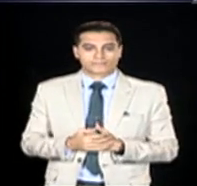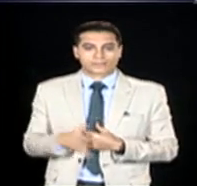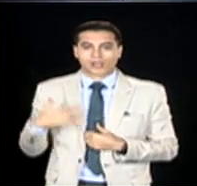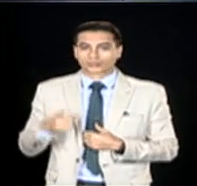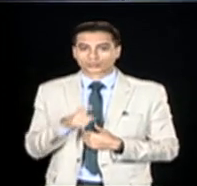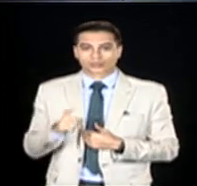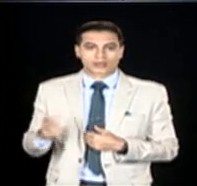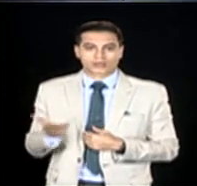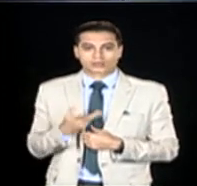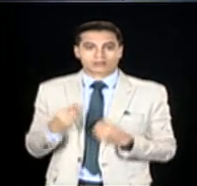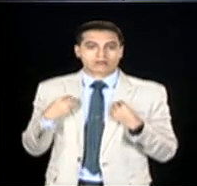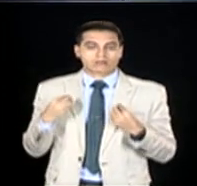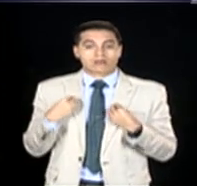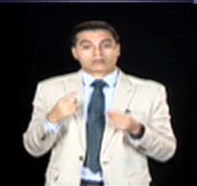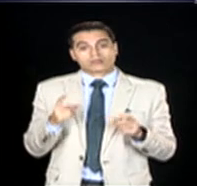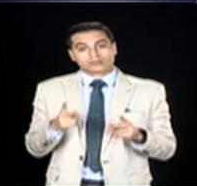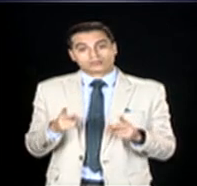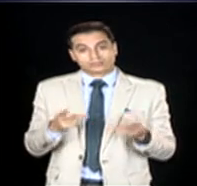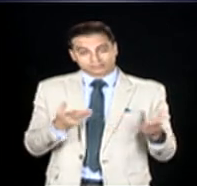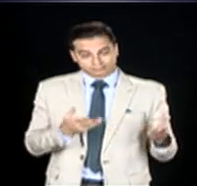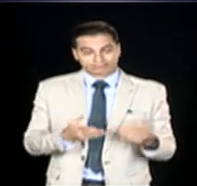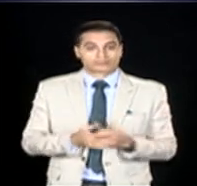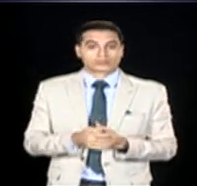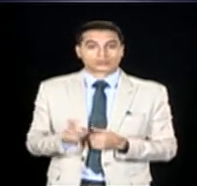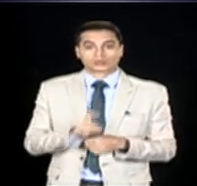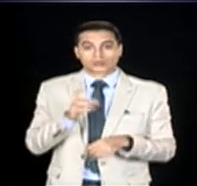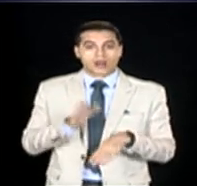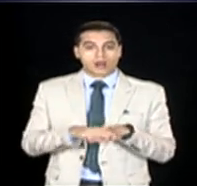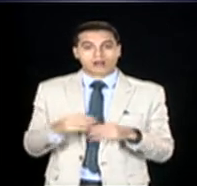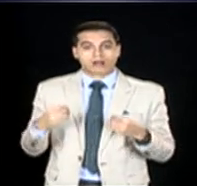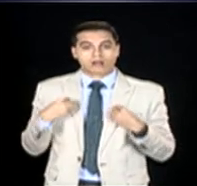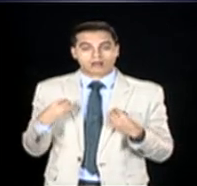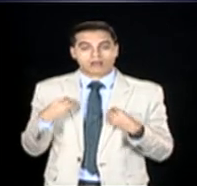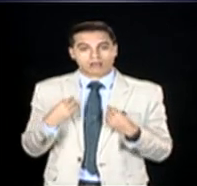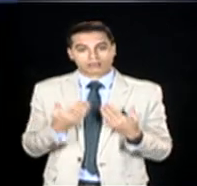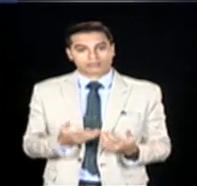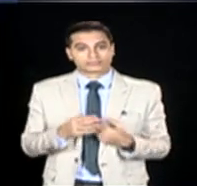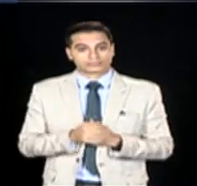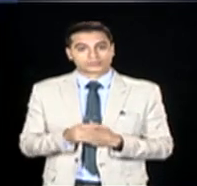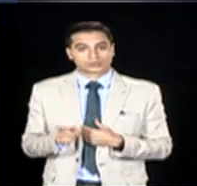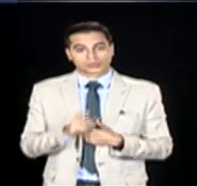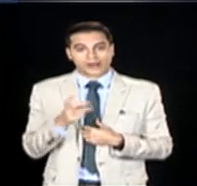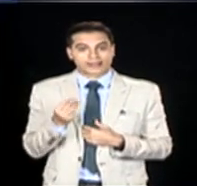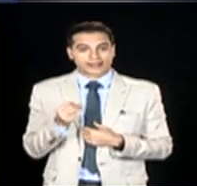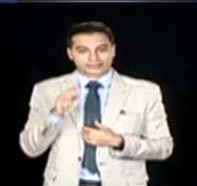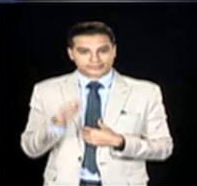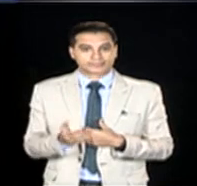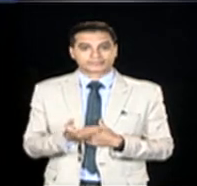يتسألوا في إيه؟ رياضة. رياضة، سؤال في الرياضة، سؤال بـ30